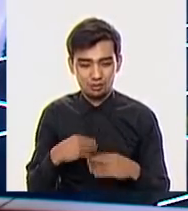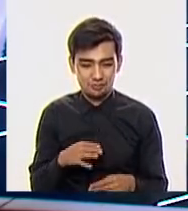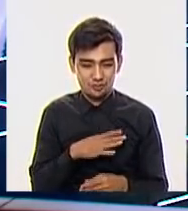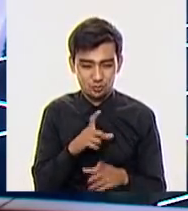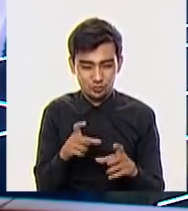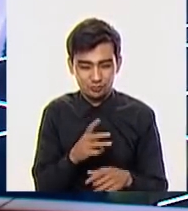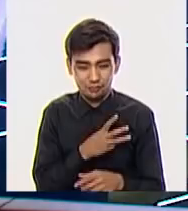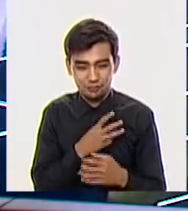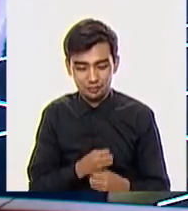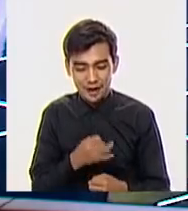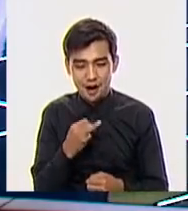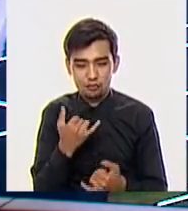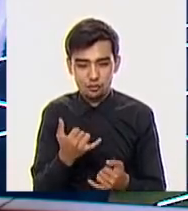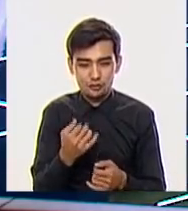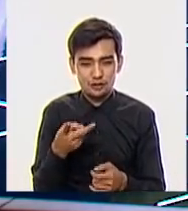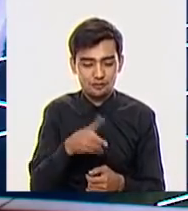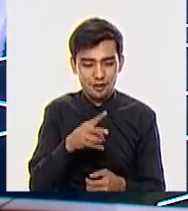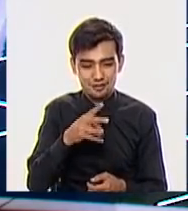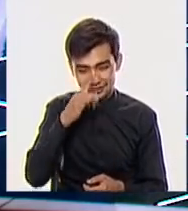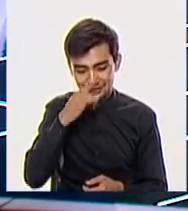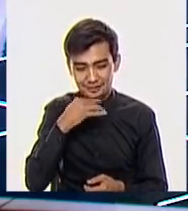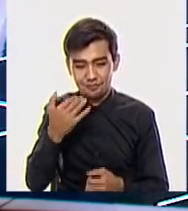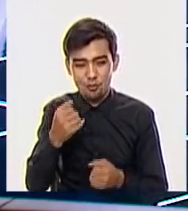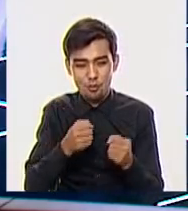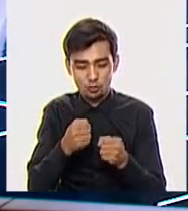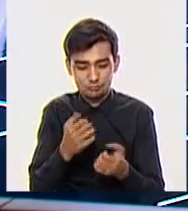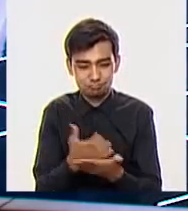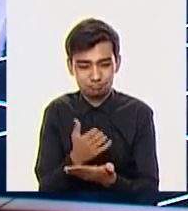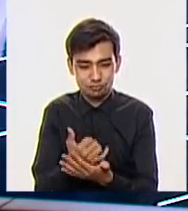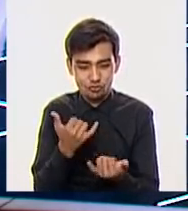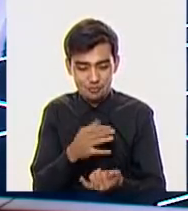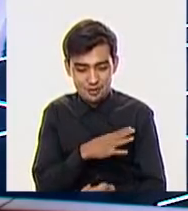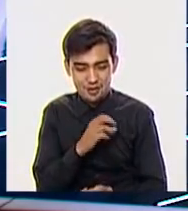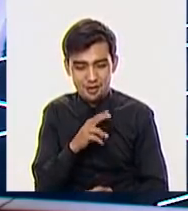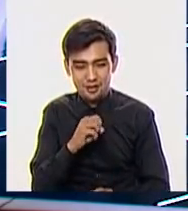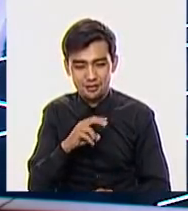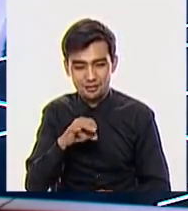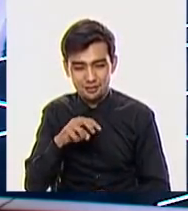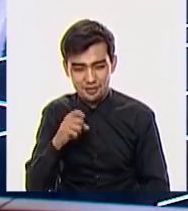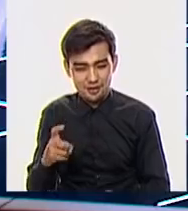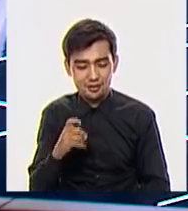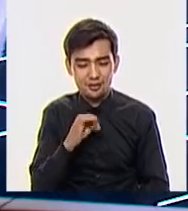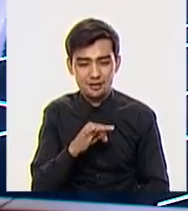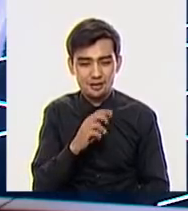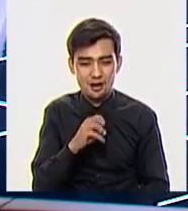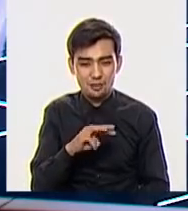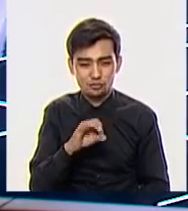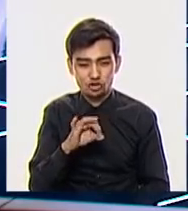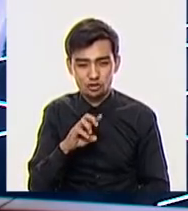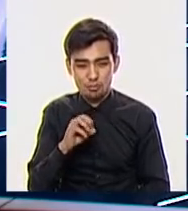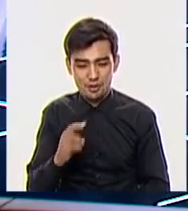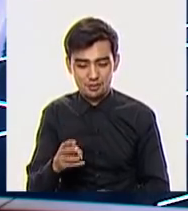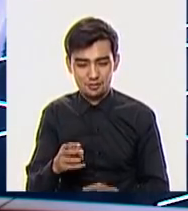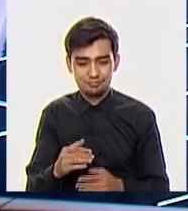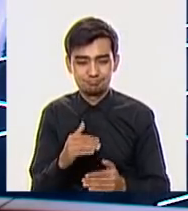поднять сразу два казахстанских боксера. Абильхан Аманкул и Камшибек Кункабаев прошли в